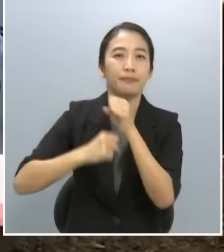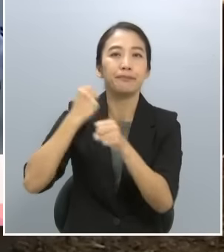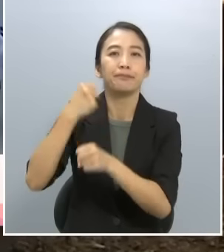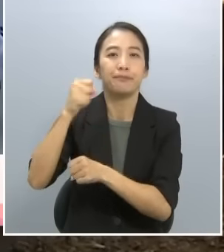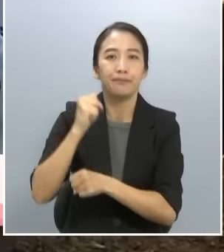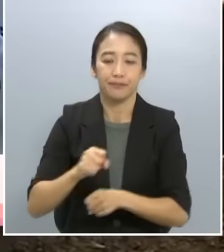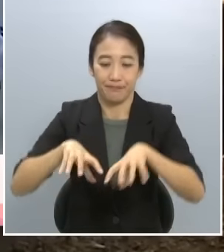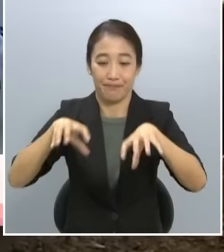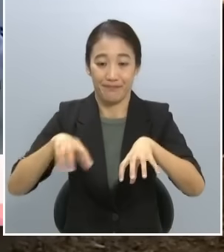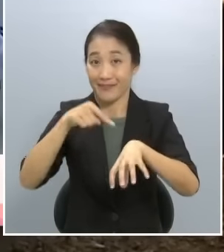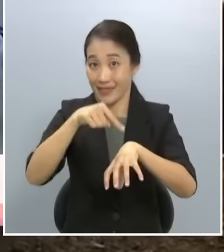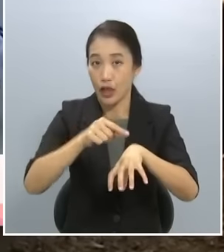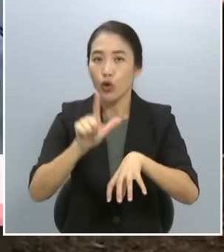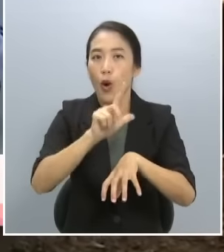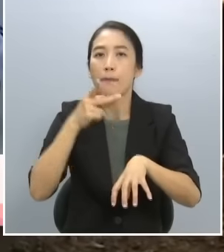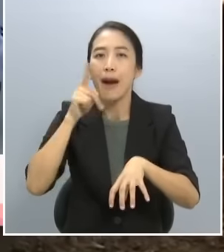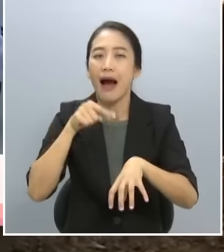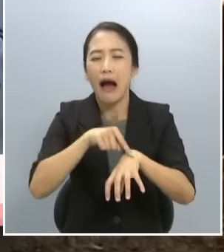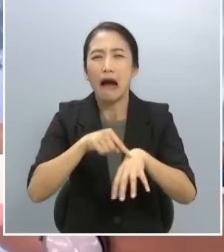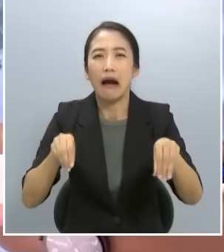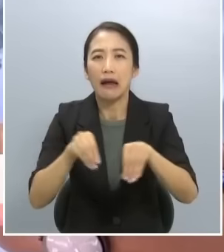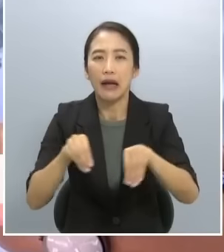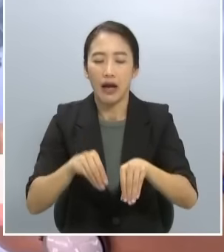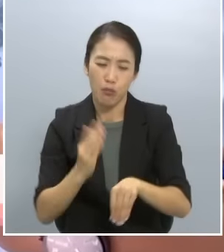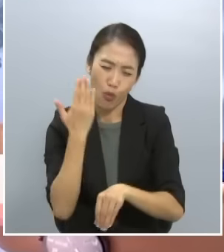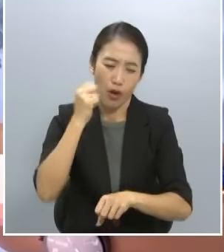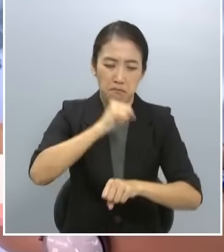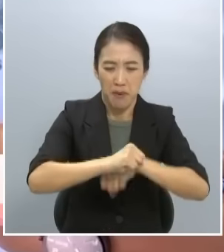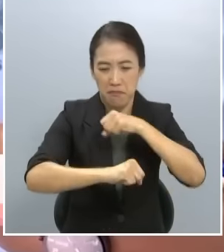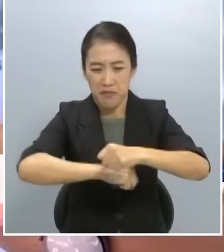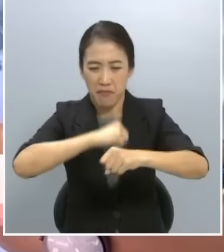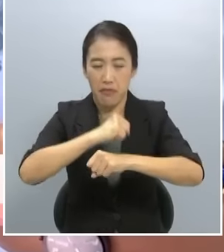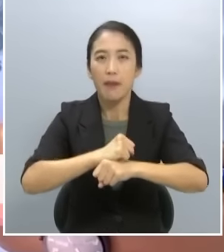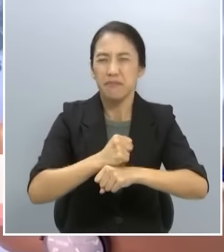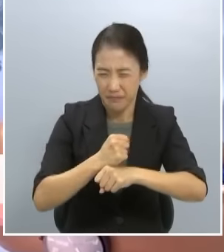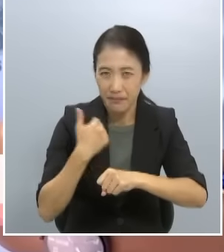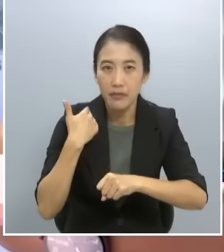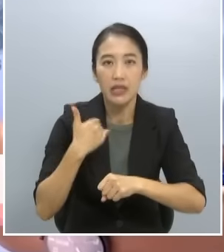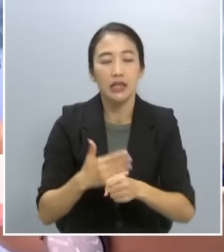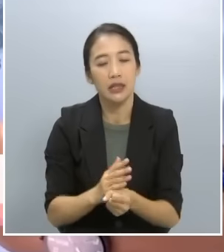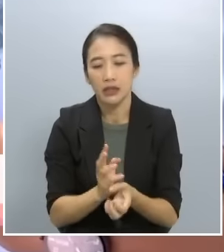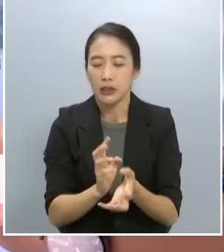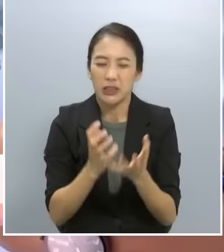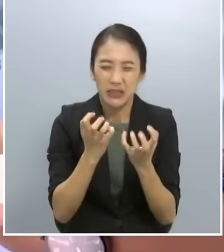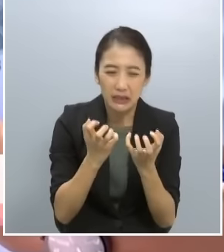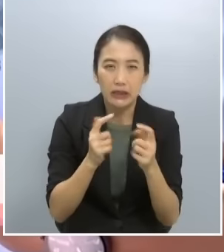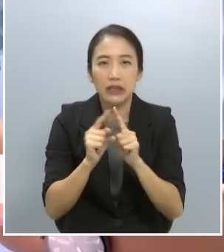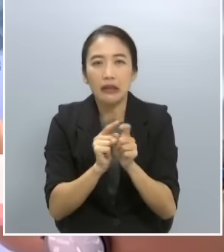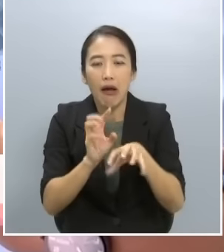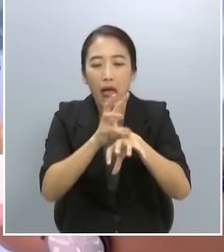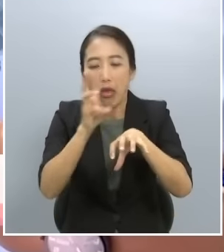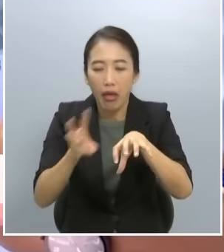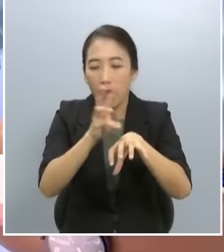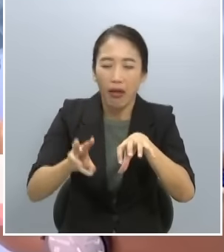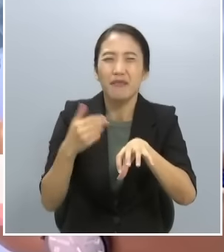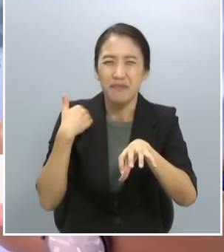เศษปูนเศษหินเนี่ยกระเด็นมาโดนเสื้อผ้าของเธอมีการเจรจาค่าเสียหายกันเรียบร้อยนะครับตอนนั้น600บาทครับคุณผู้ชมครับแต่ฝั่งคู่ก